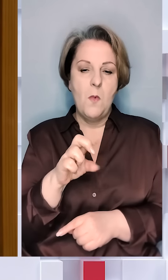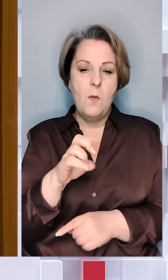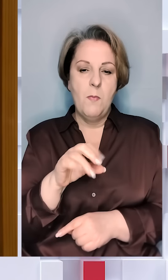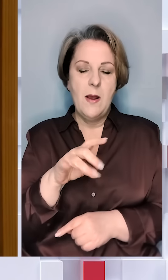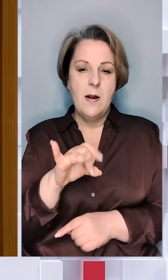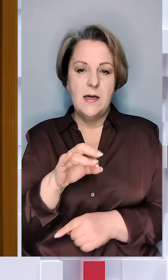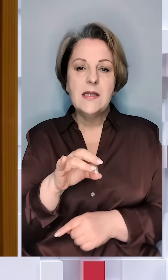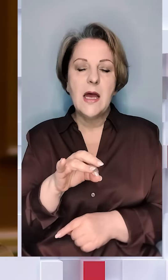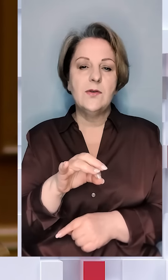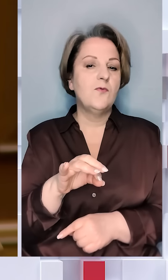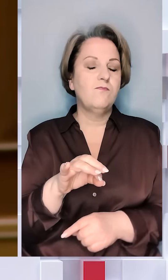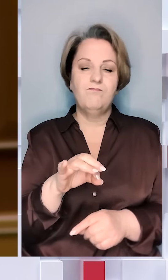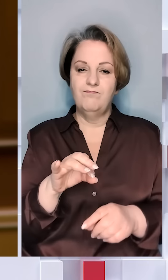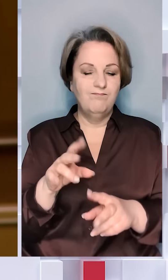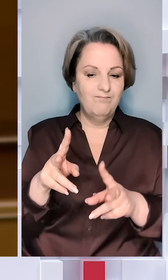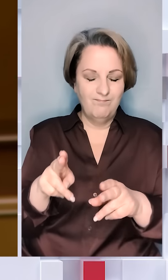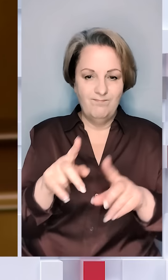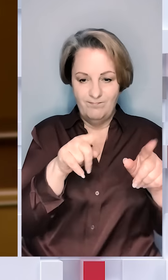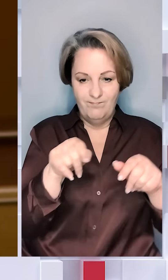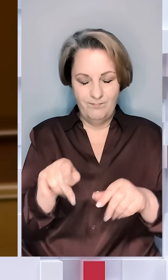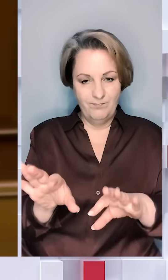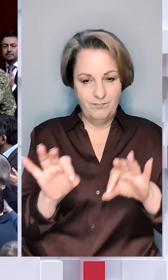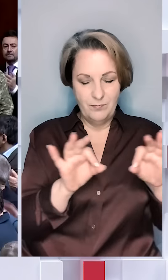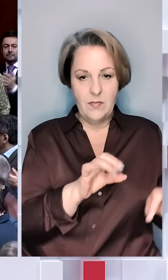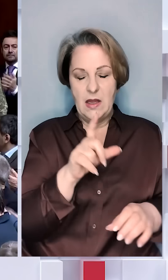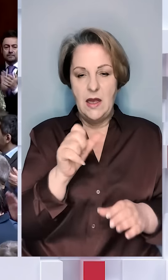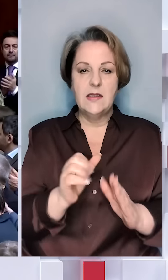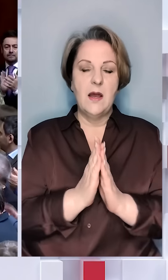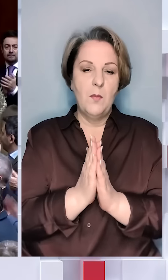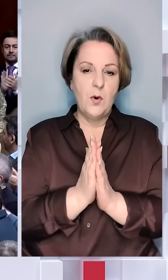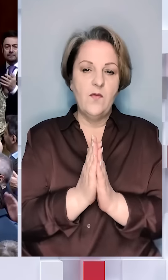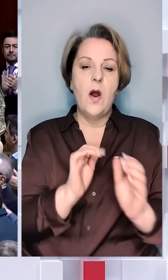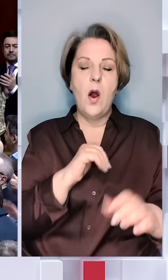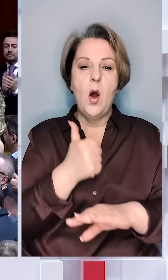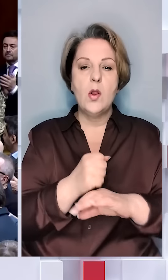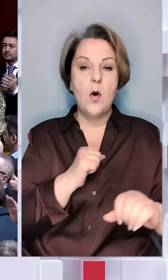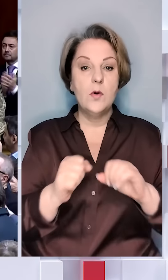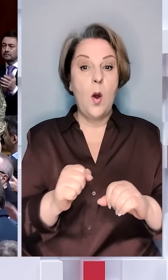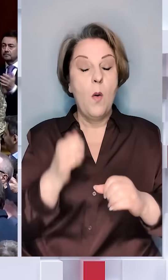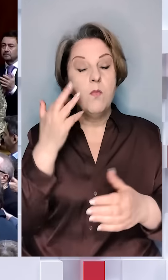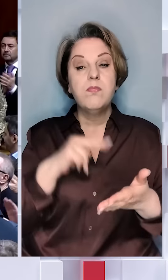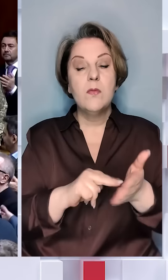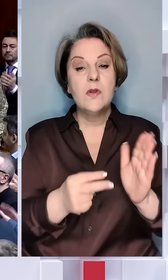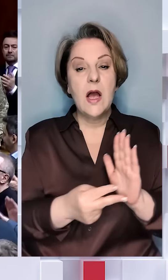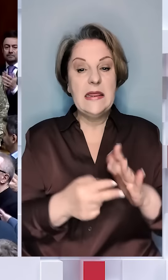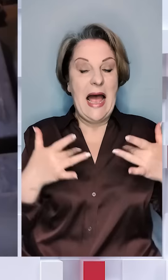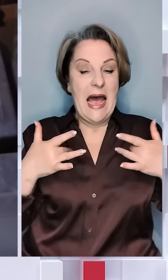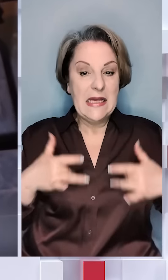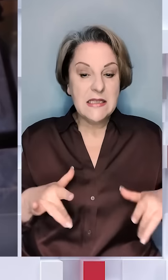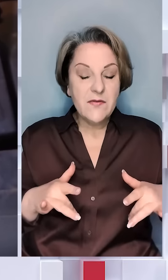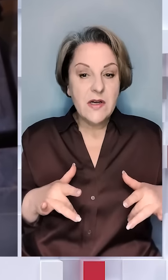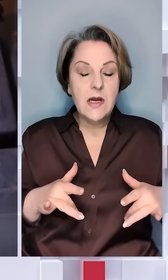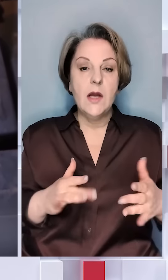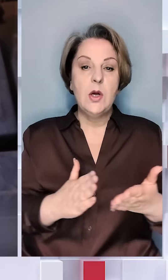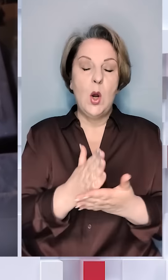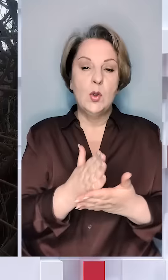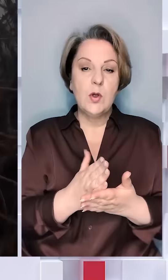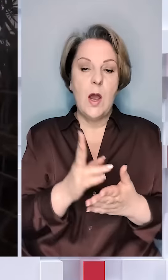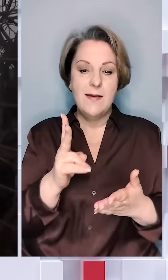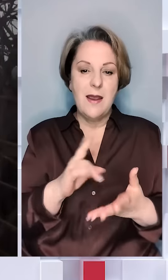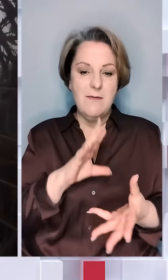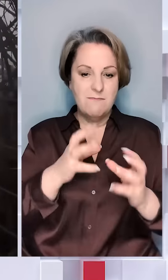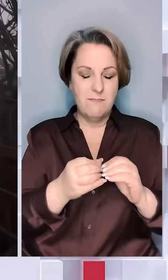за особистим проханням головнокомандувача Сирського. Вона передбачала звільнення зі служби військових, які загалом відслужили 36 місяців